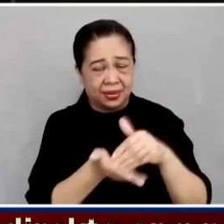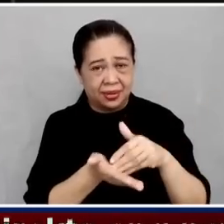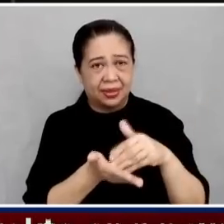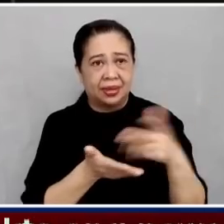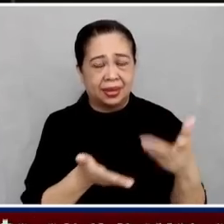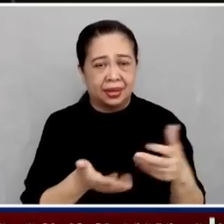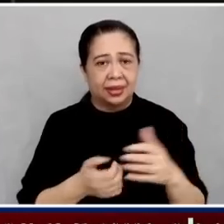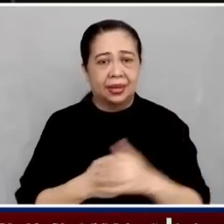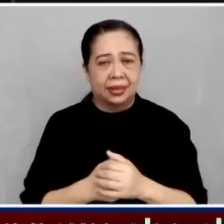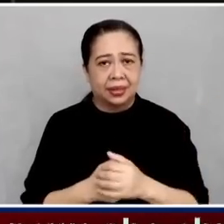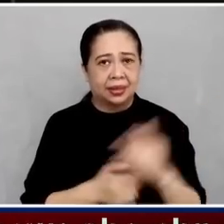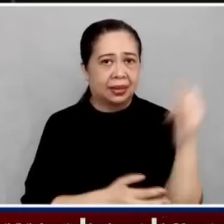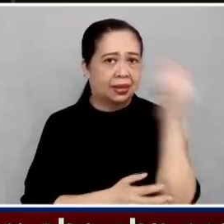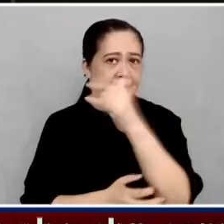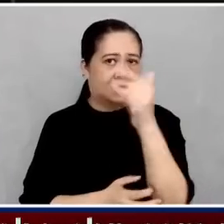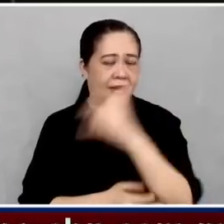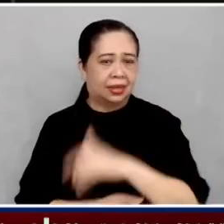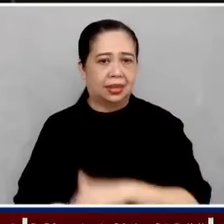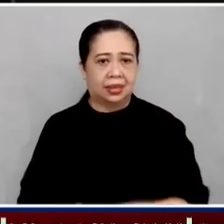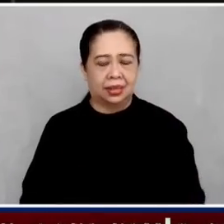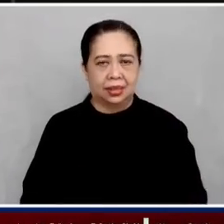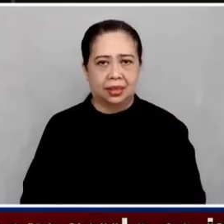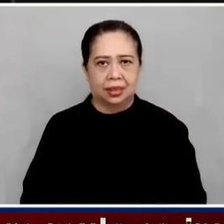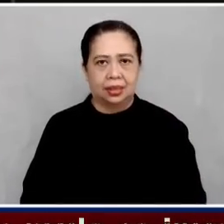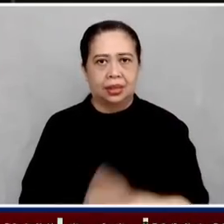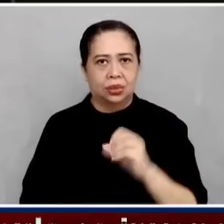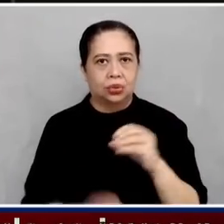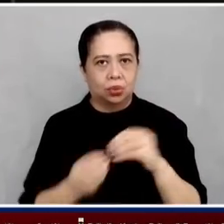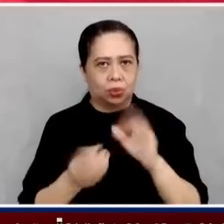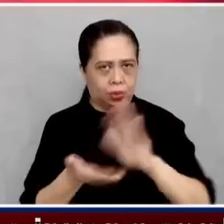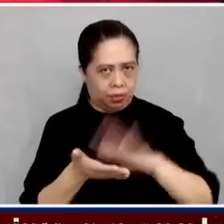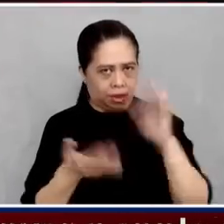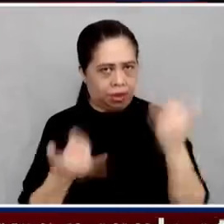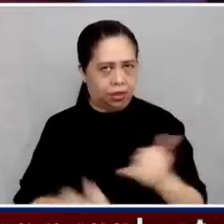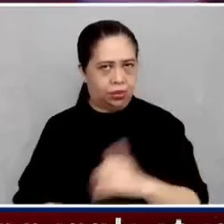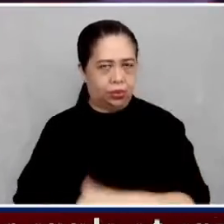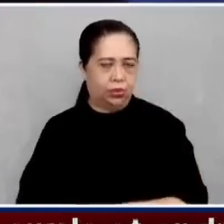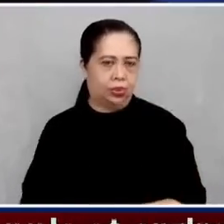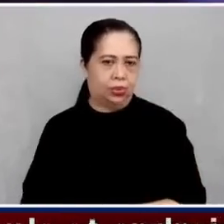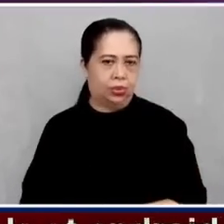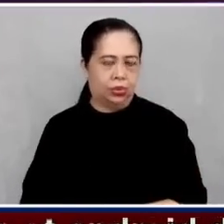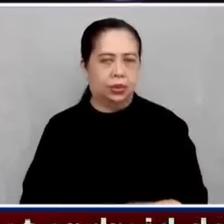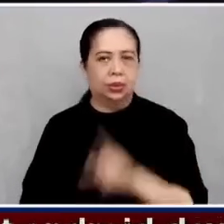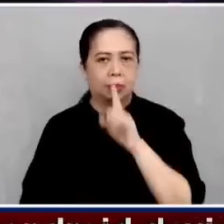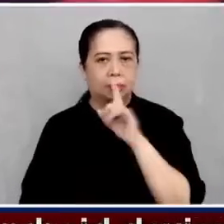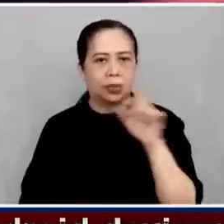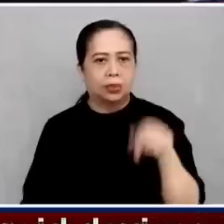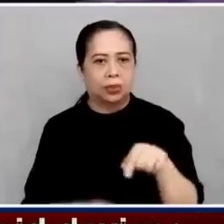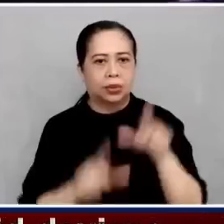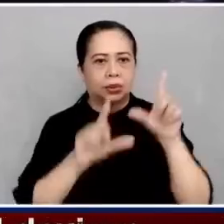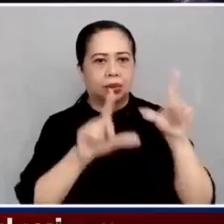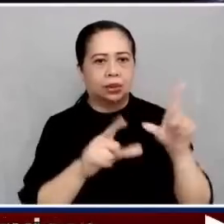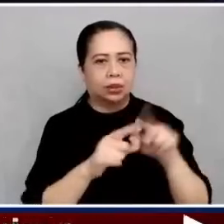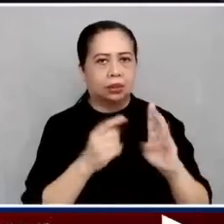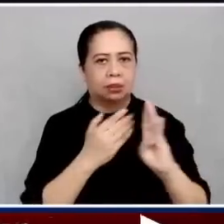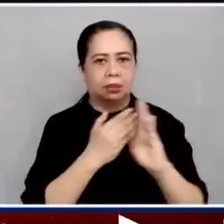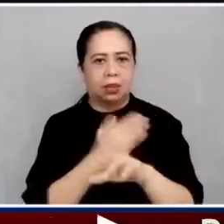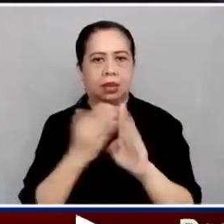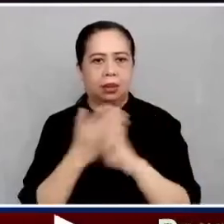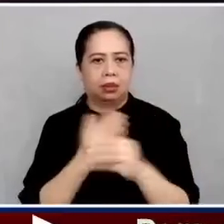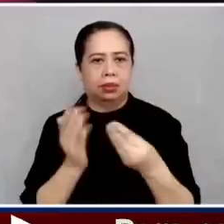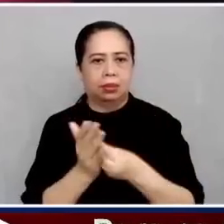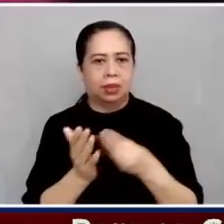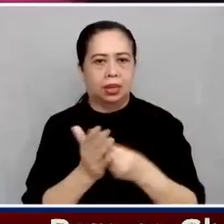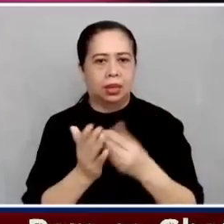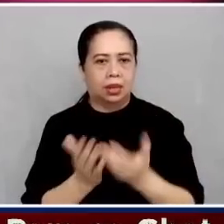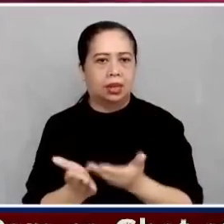ng flight agad-agad. So, mas napamahal ka tuloy. Nangako umano ang suspect na i-reimburse ito at